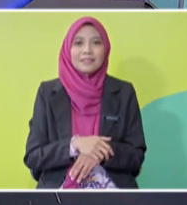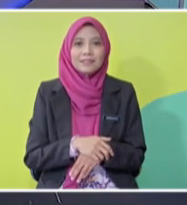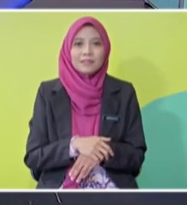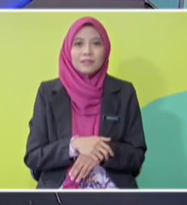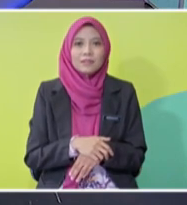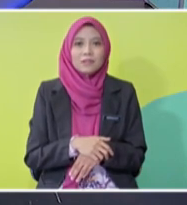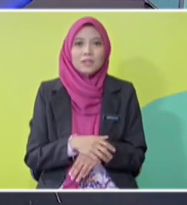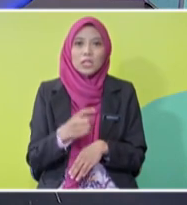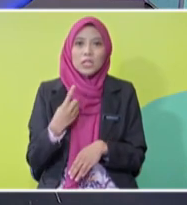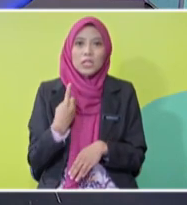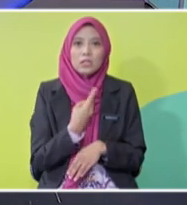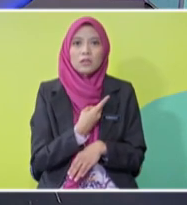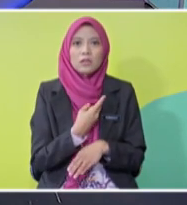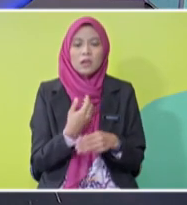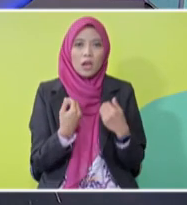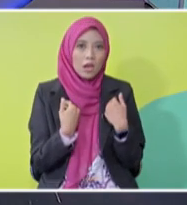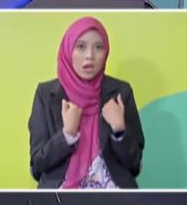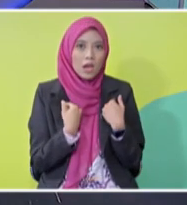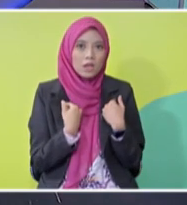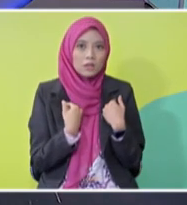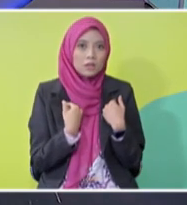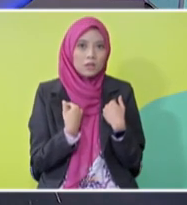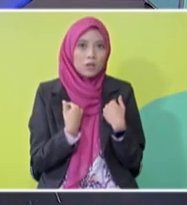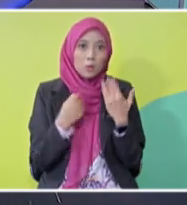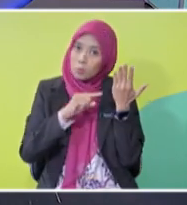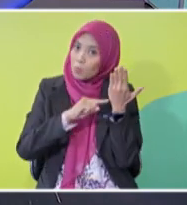kita udah ada permainan yang ini memiliki